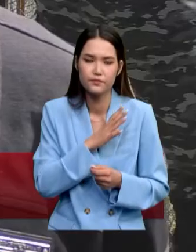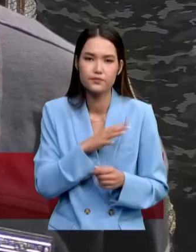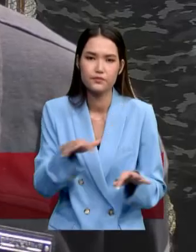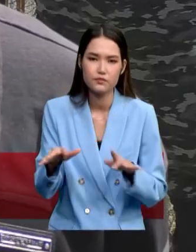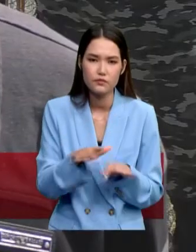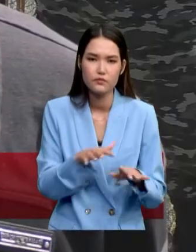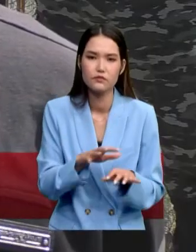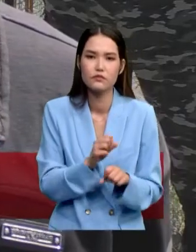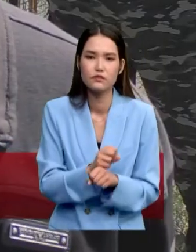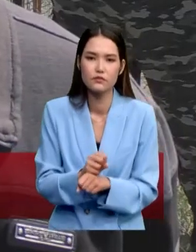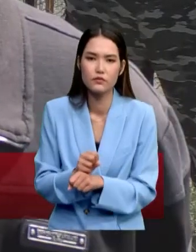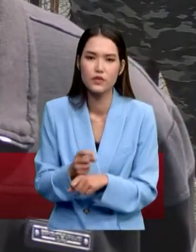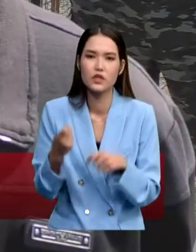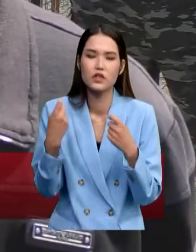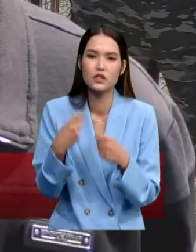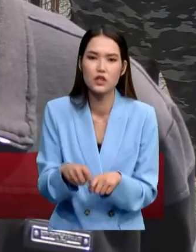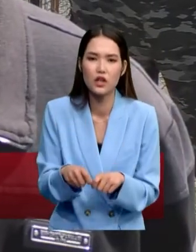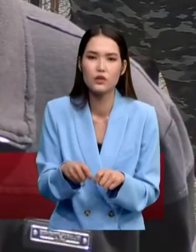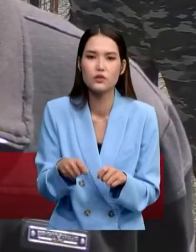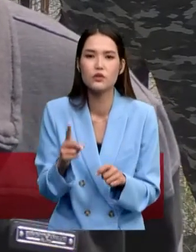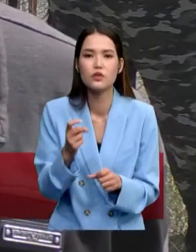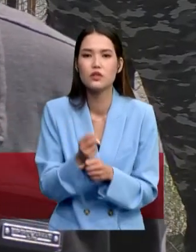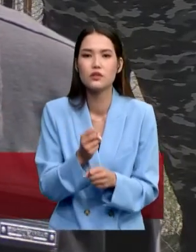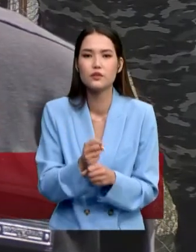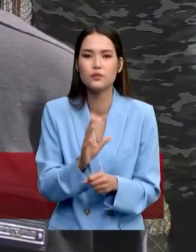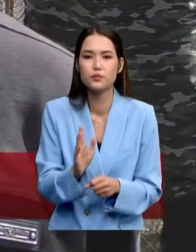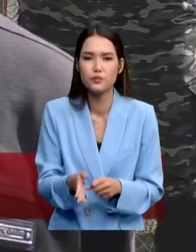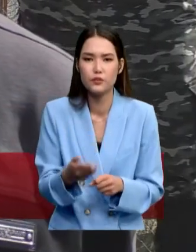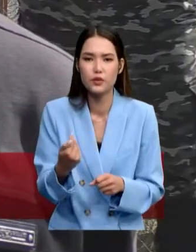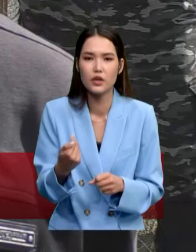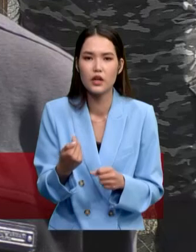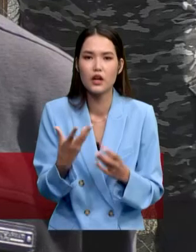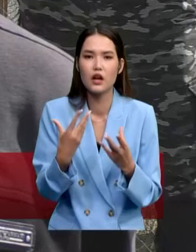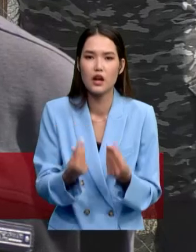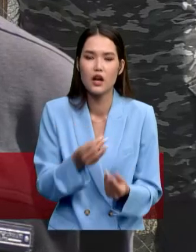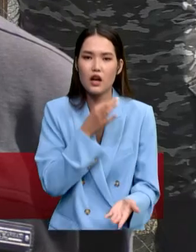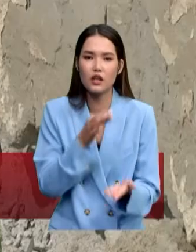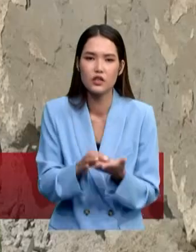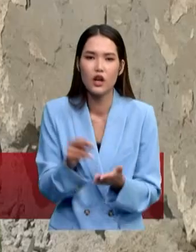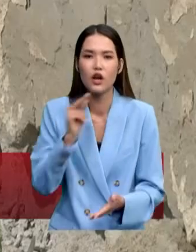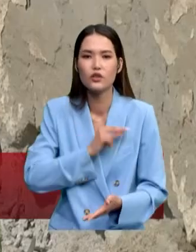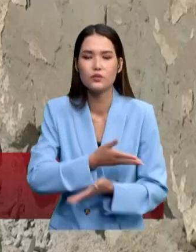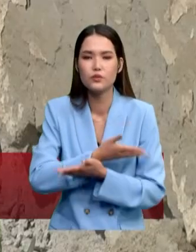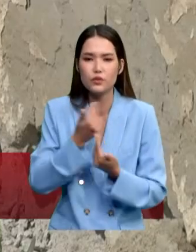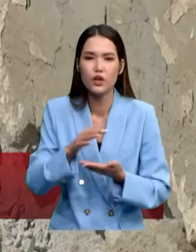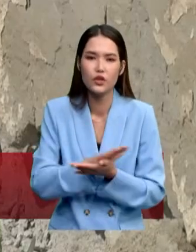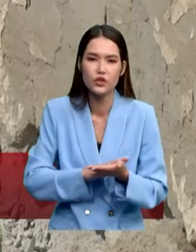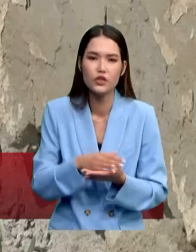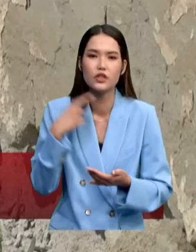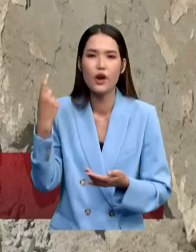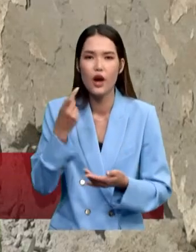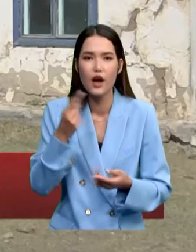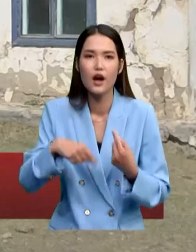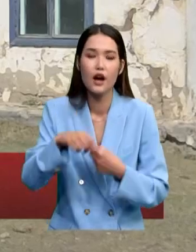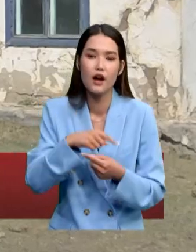тозғанда жапшын кейін кетіп қалды деуге болады. Ел ыдырап көше бастады, жұмыс жоқ. Шағын ауыл әлеуметтік